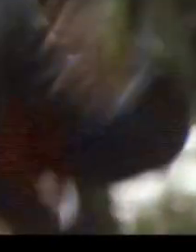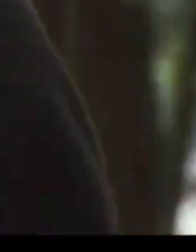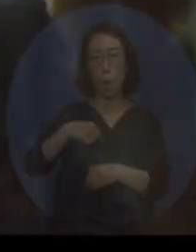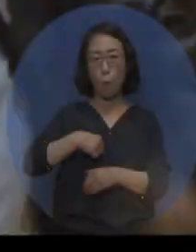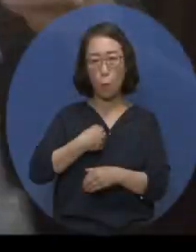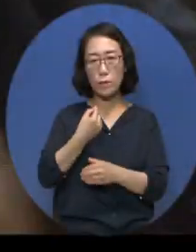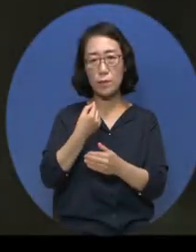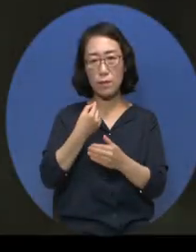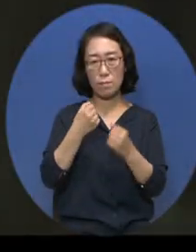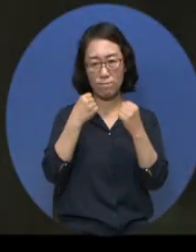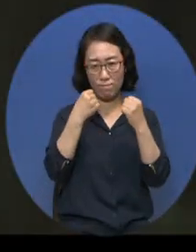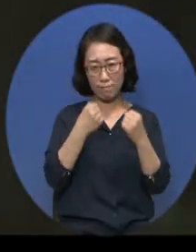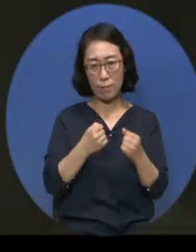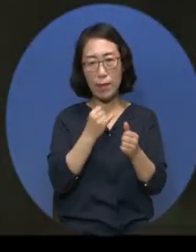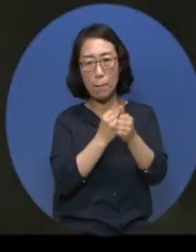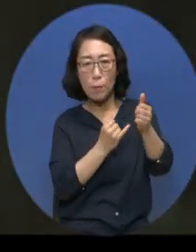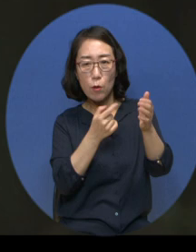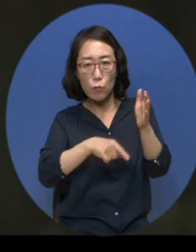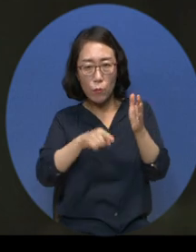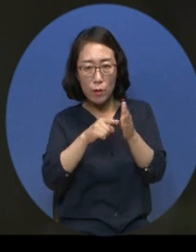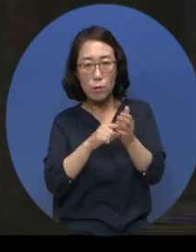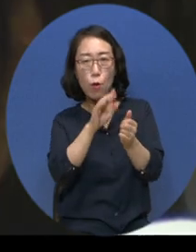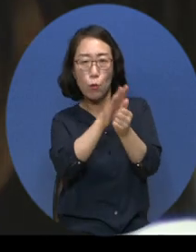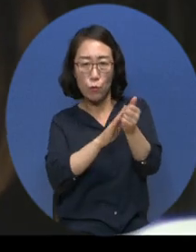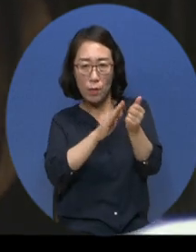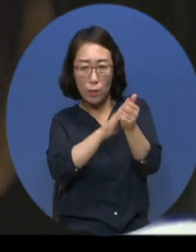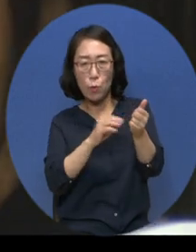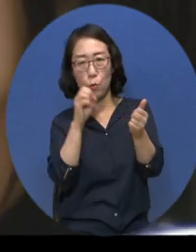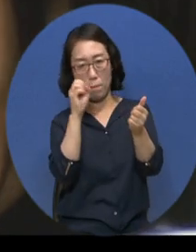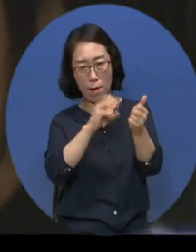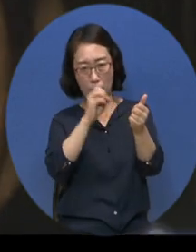혼자남의 남편을 위해 위로의 인사를 전하는 미호.